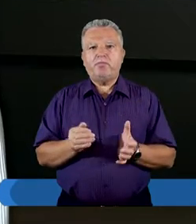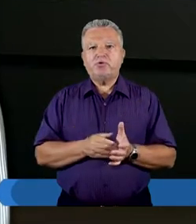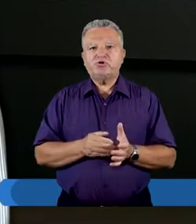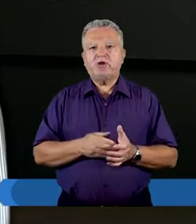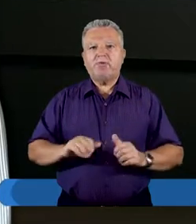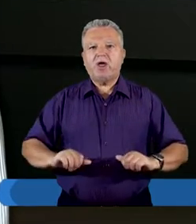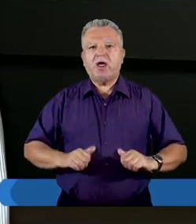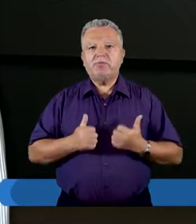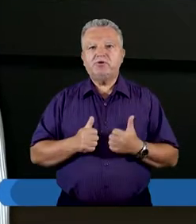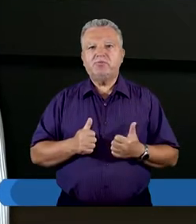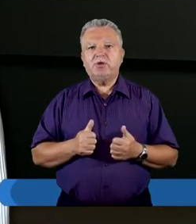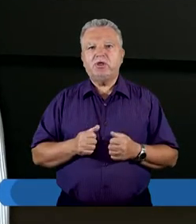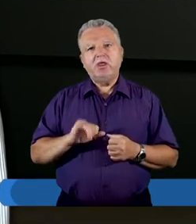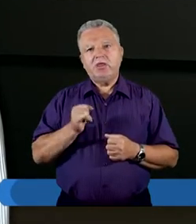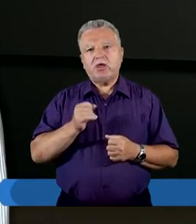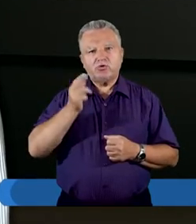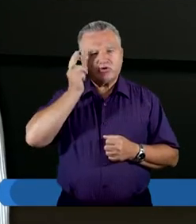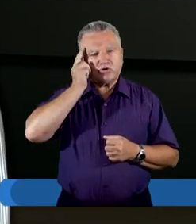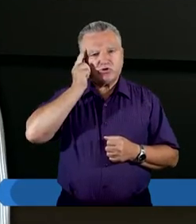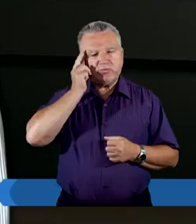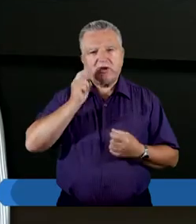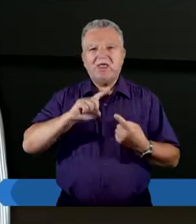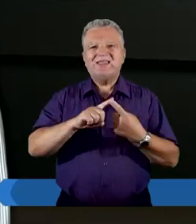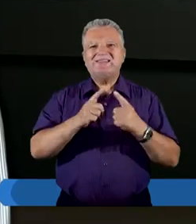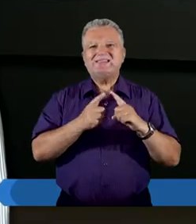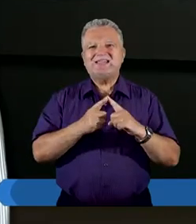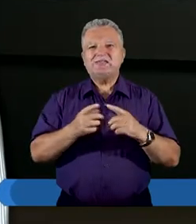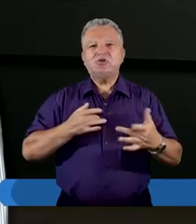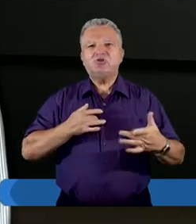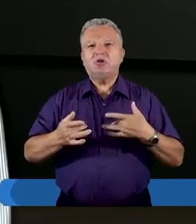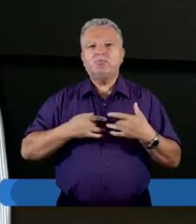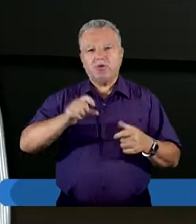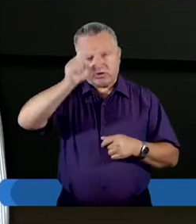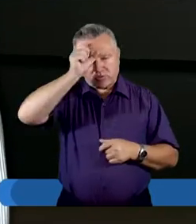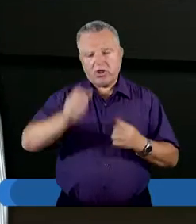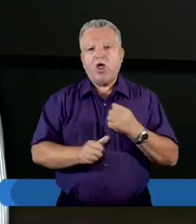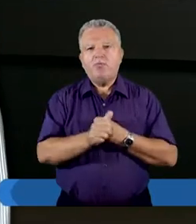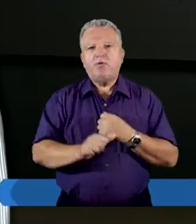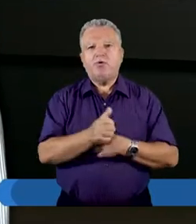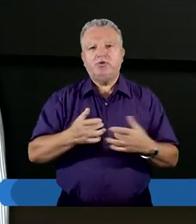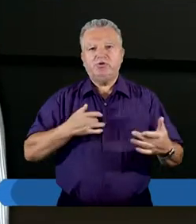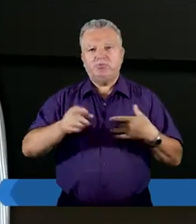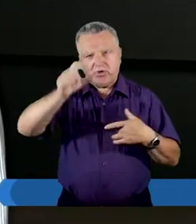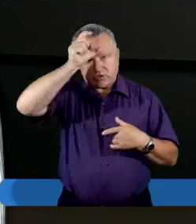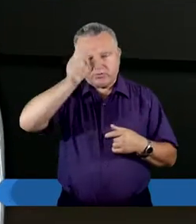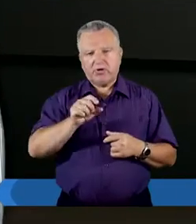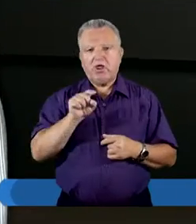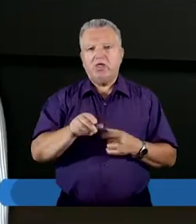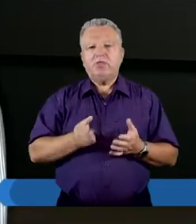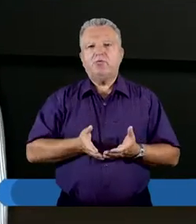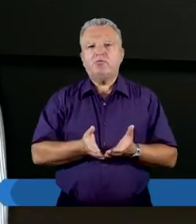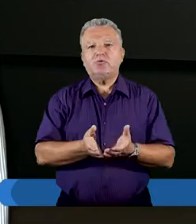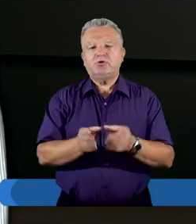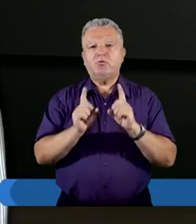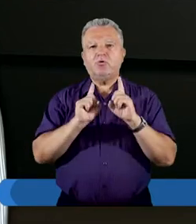w jakimś zakresie zrozumieli sens cierpienia człowieka albo powody cierpienia człowieka. Temu poświęcimy